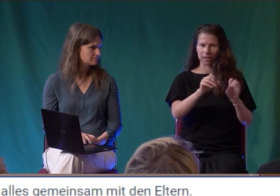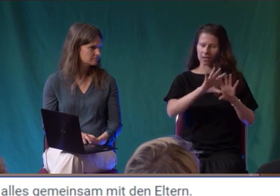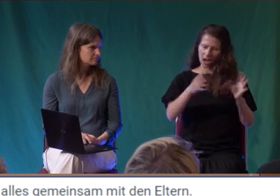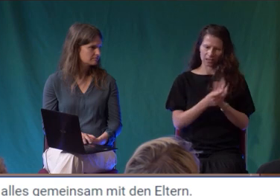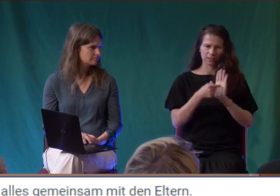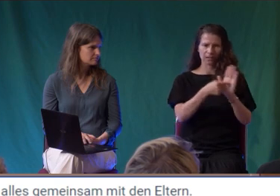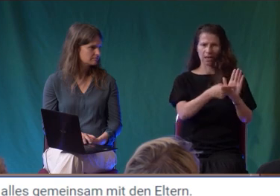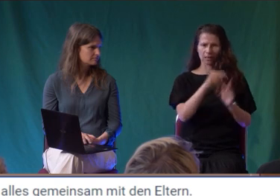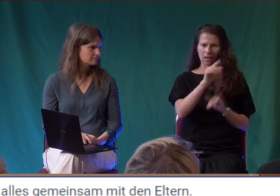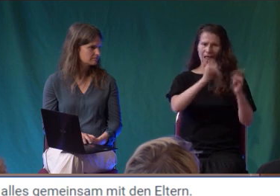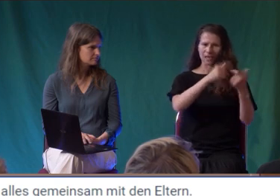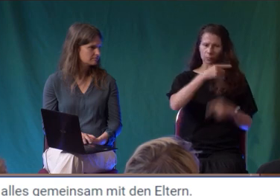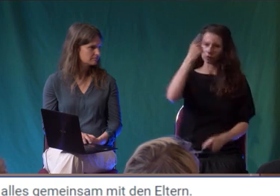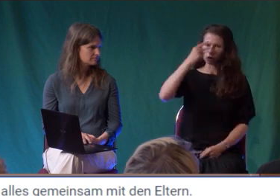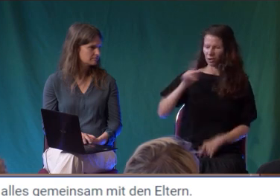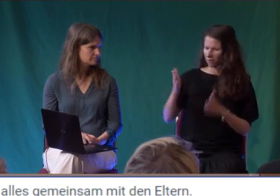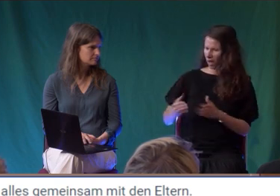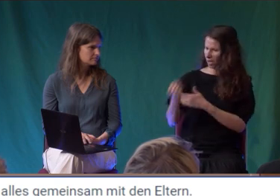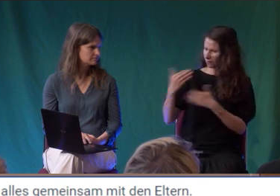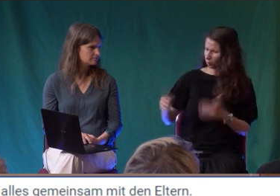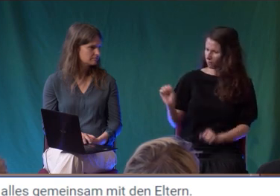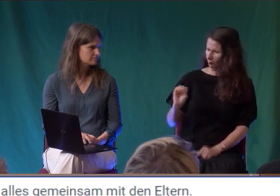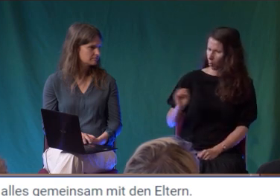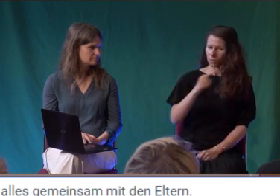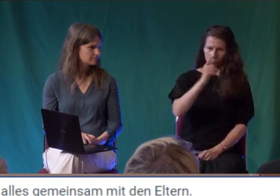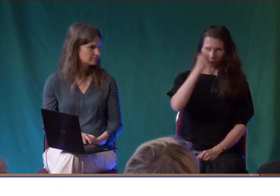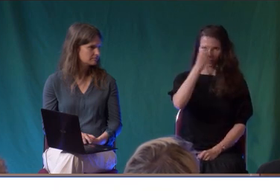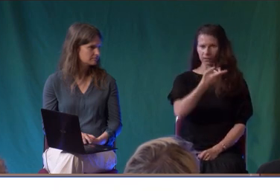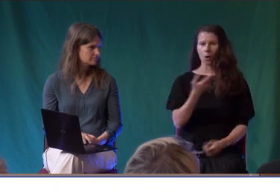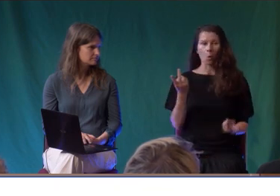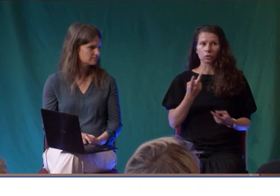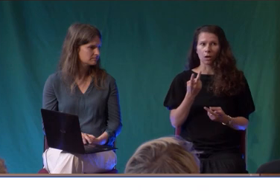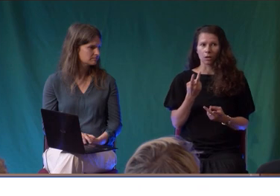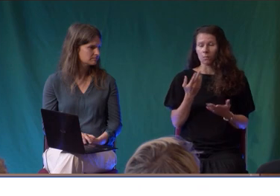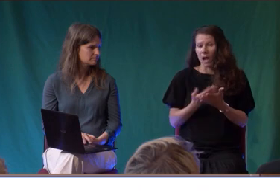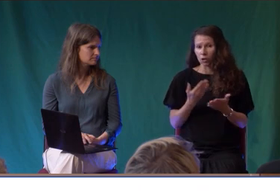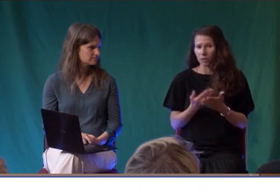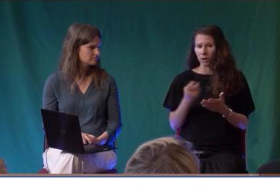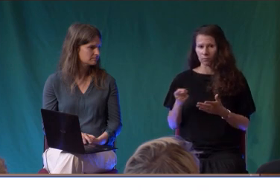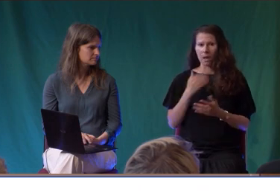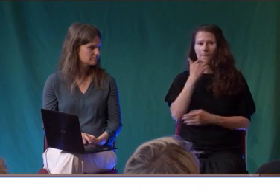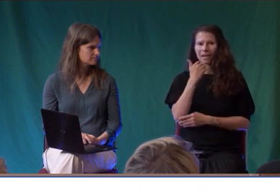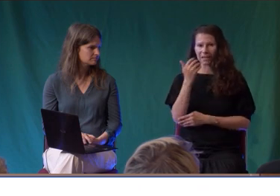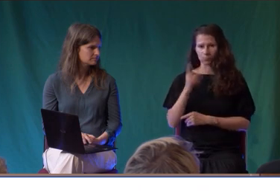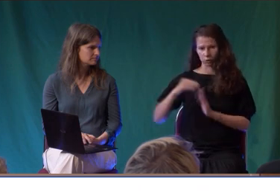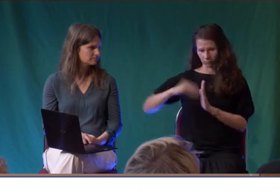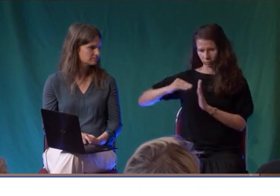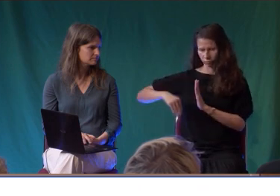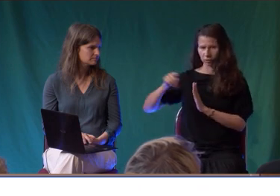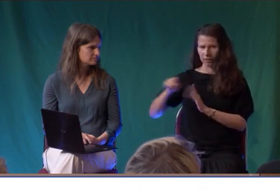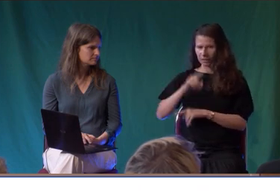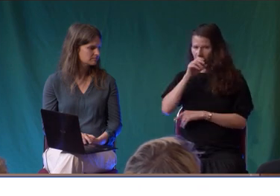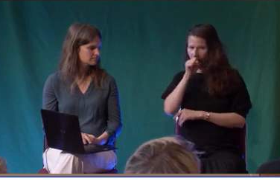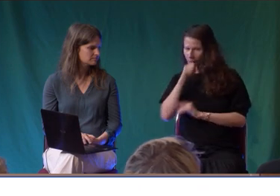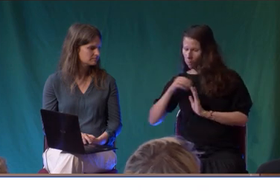bestimmte Dinge tut oder vielleicht auch im krassesten Fall eben wenn ein Bericht geschrieben werden muss dass nicht eine Fachkraft irgendwie so ein Geheimbericht schreibt sondern